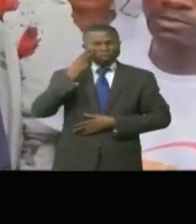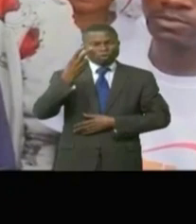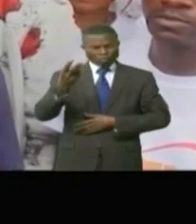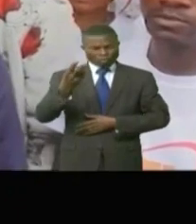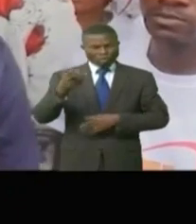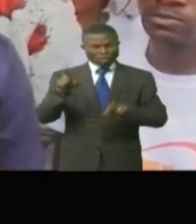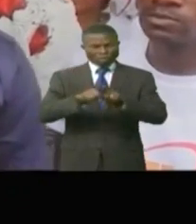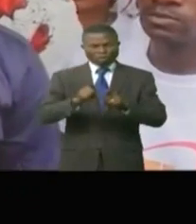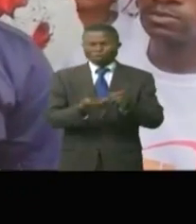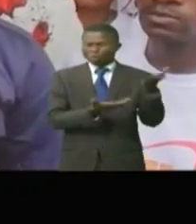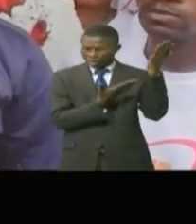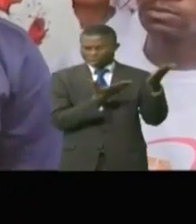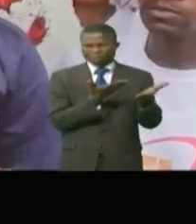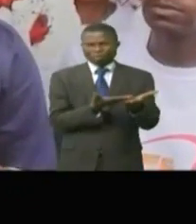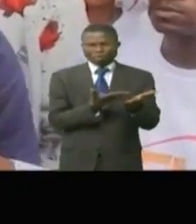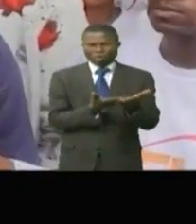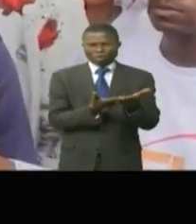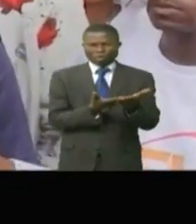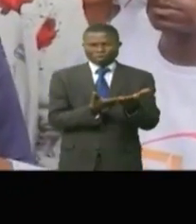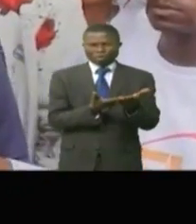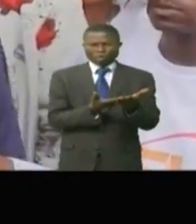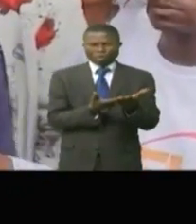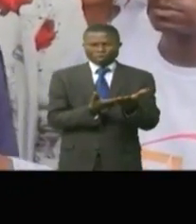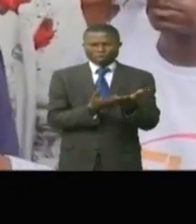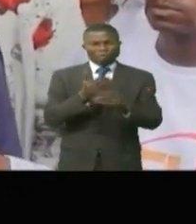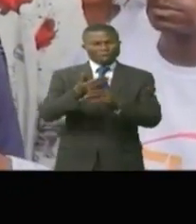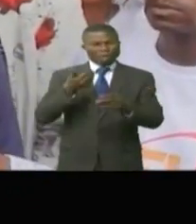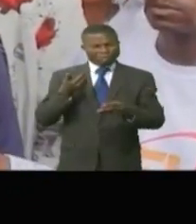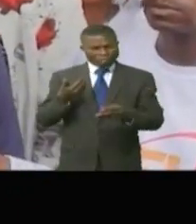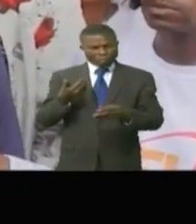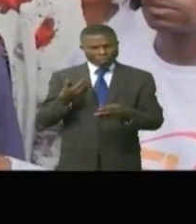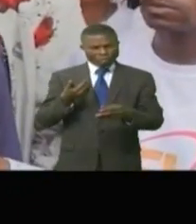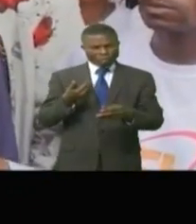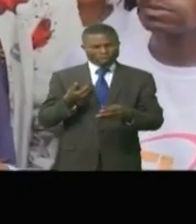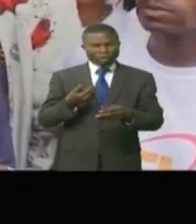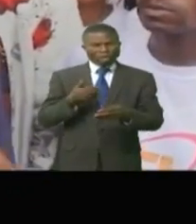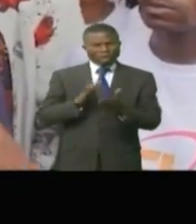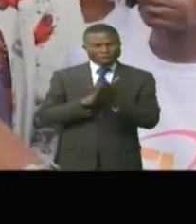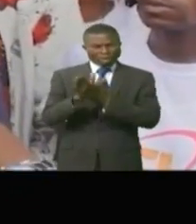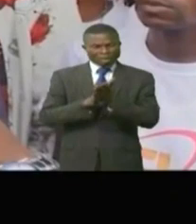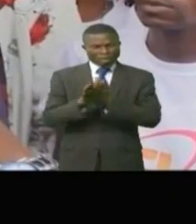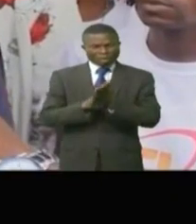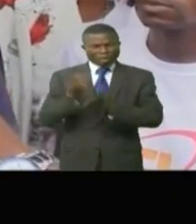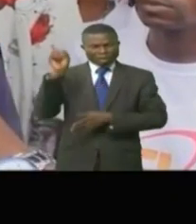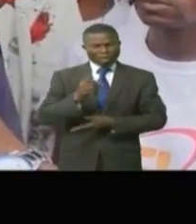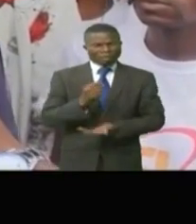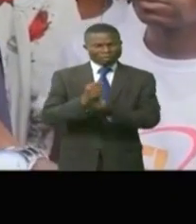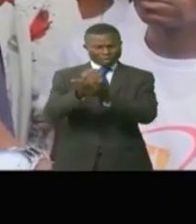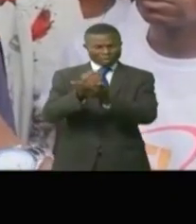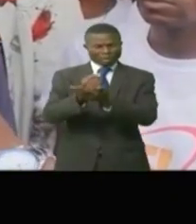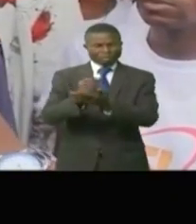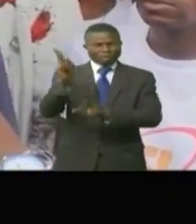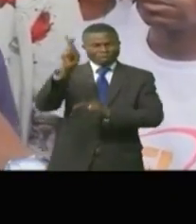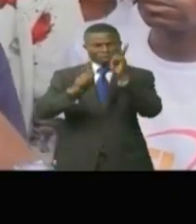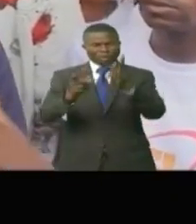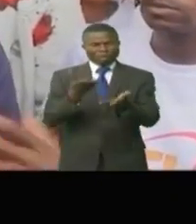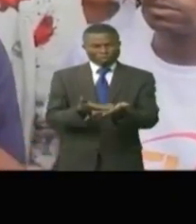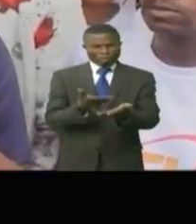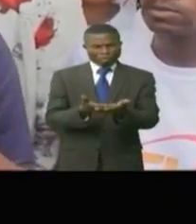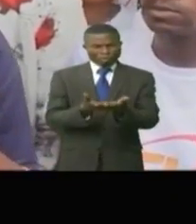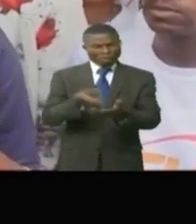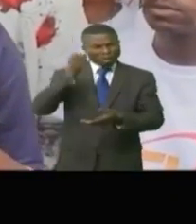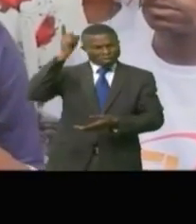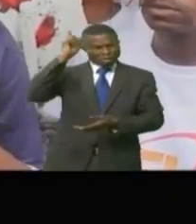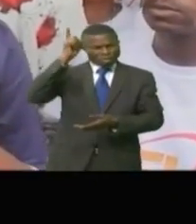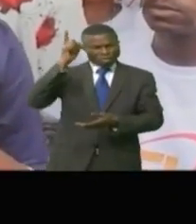être la plus importante. Et afin de subventionner, afin de venir aux besoins de cette population qui parfois